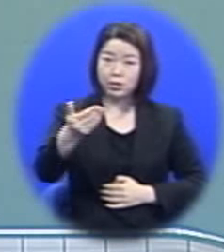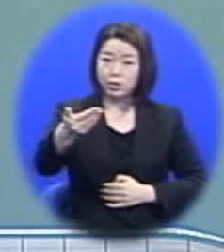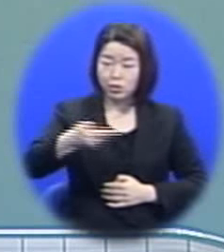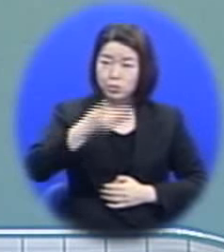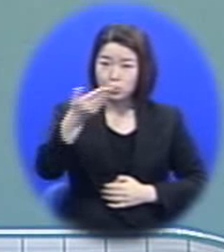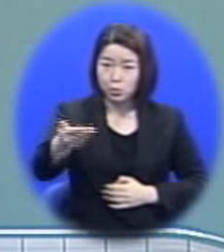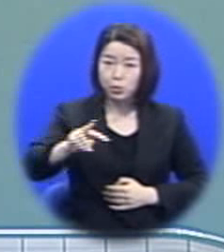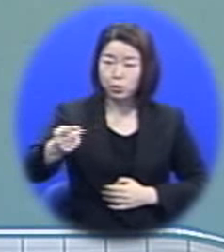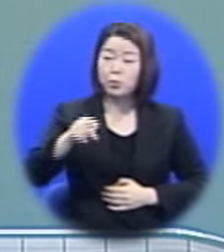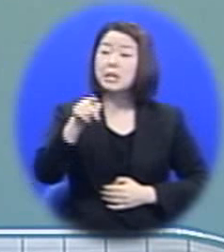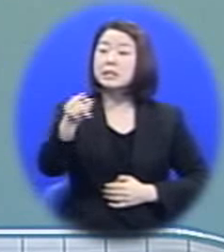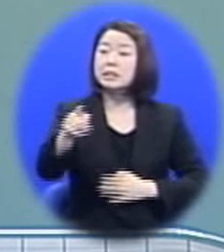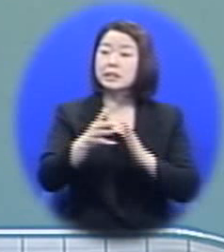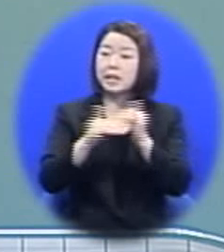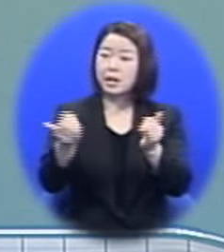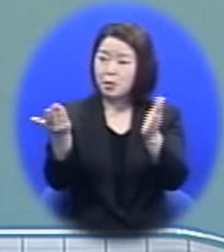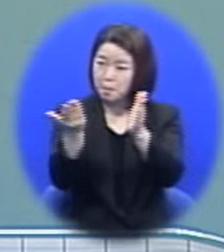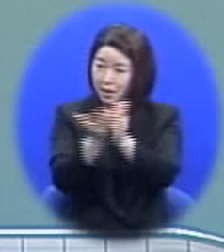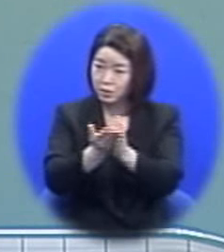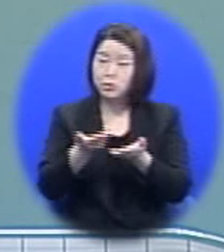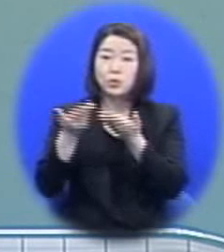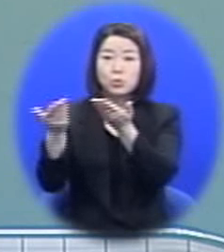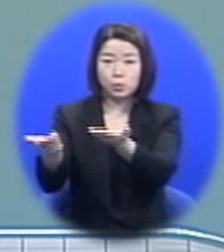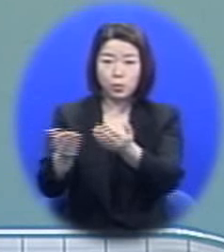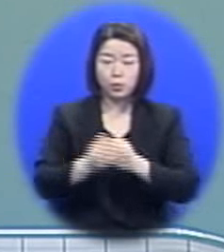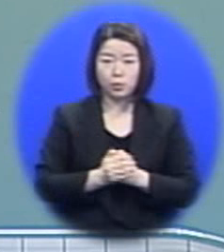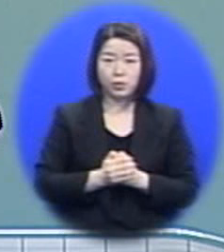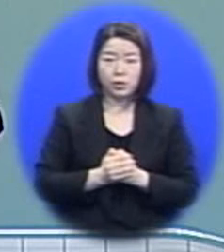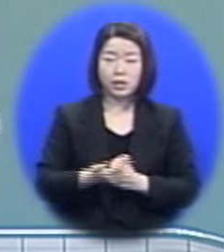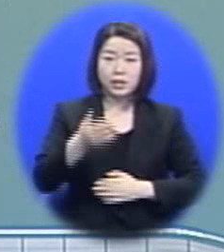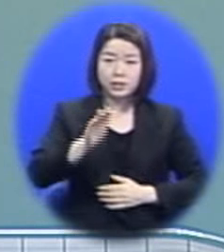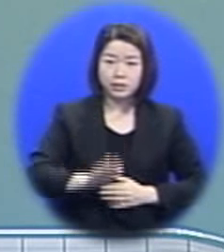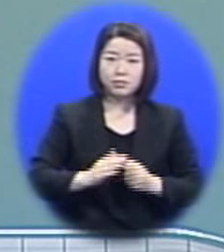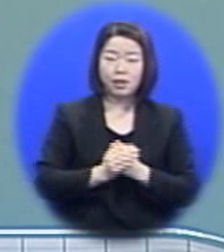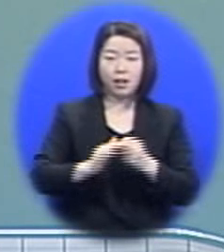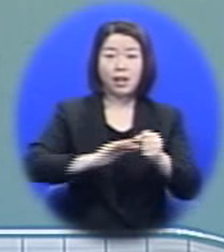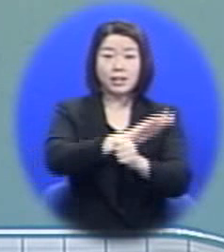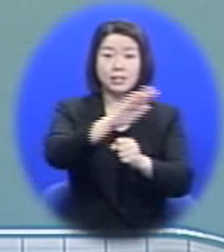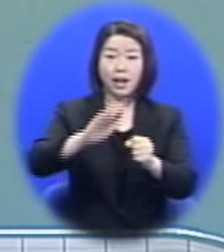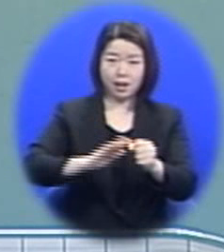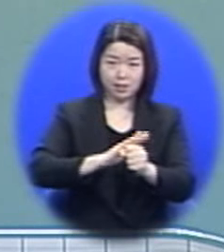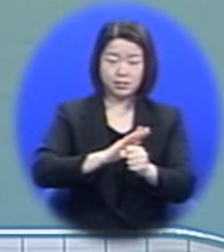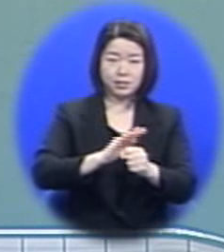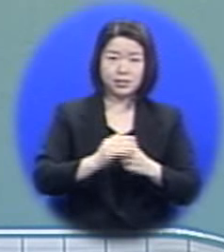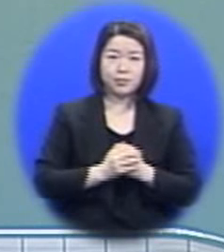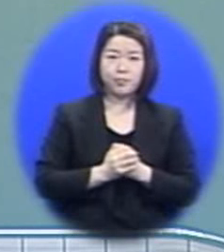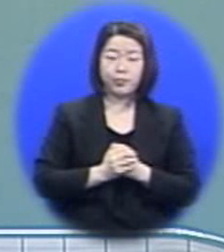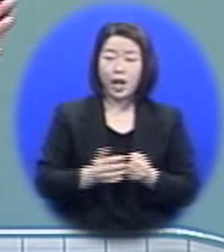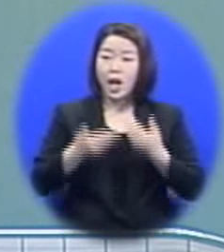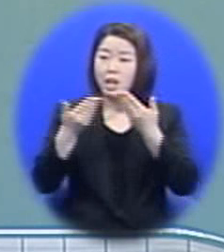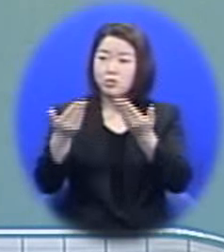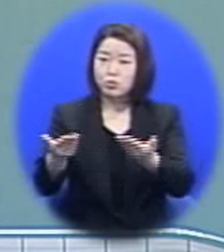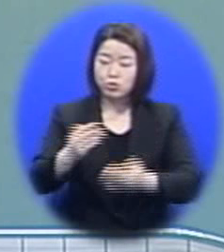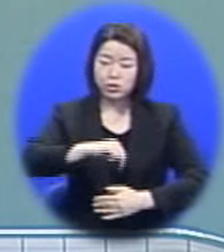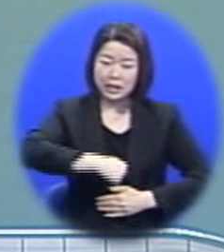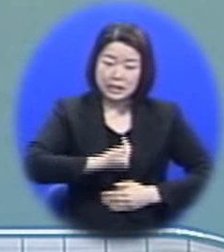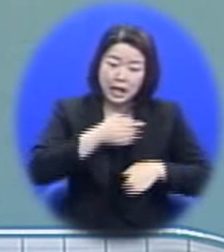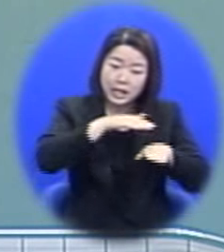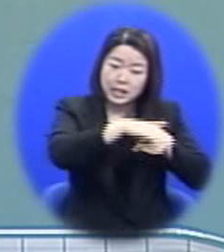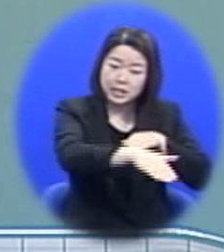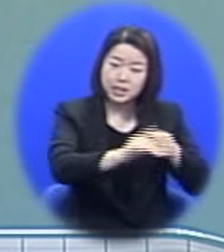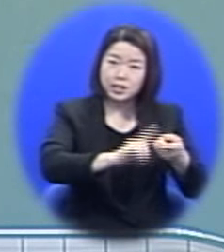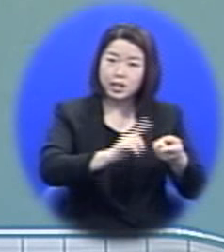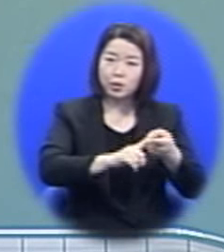하는 사람에게 맞추어서 보내야 되잖아요. 그런데 아, 사랑을 주는 사람 자기 식대로만